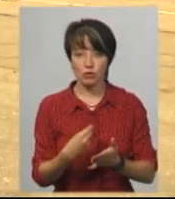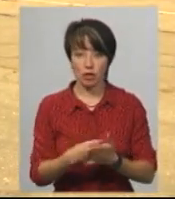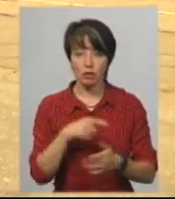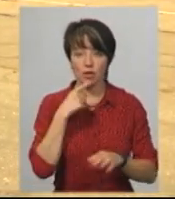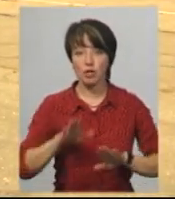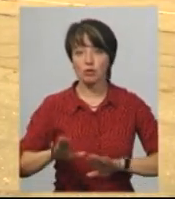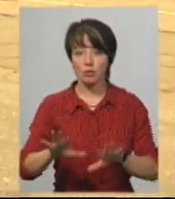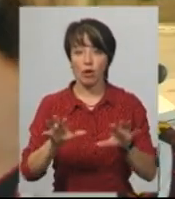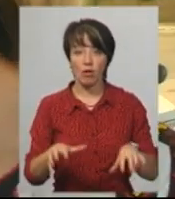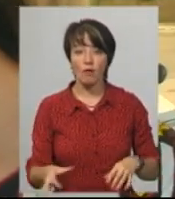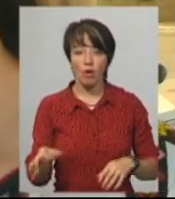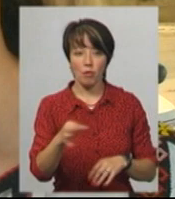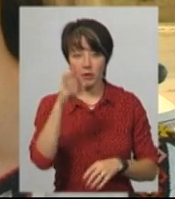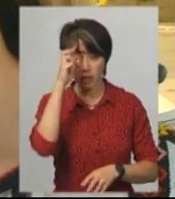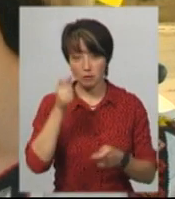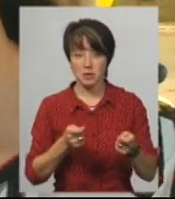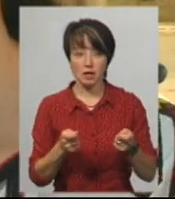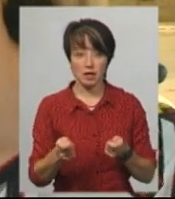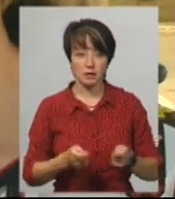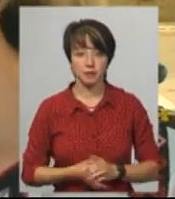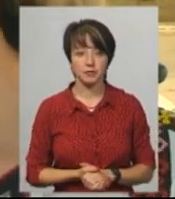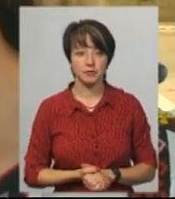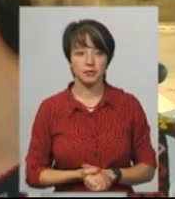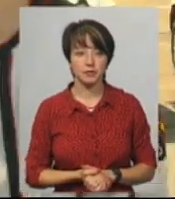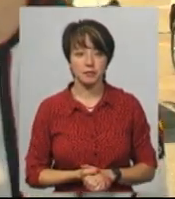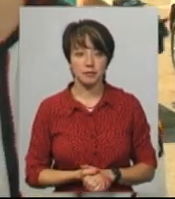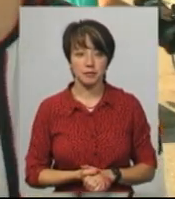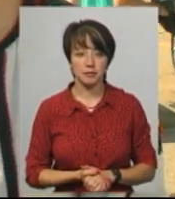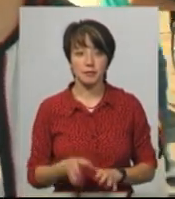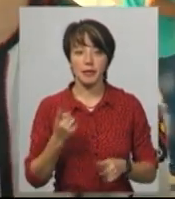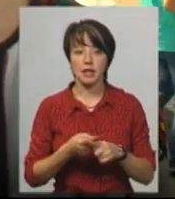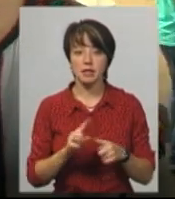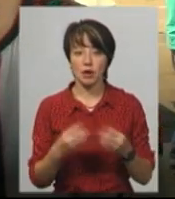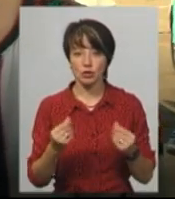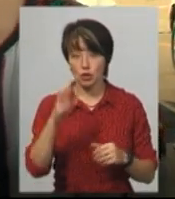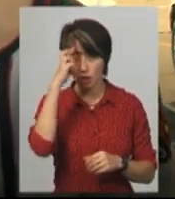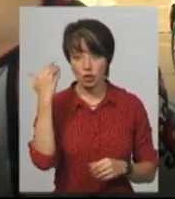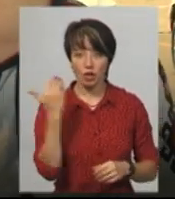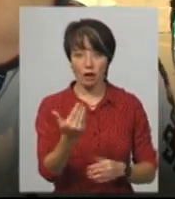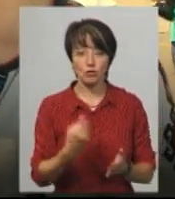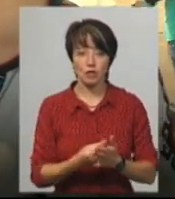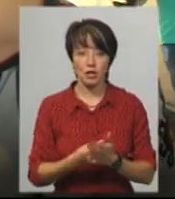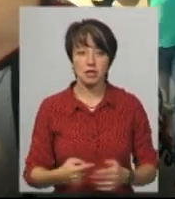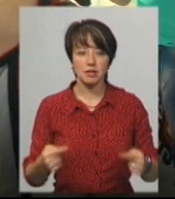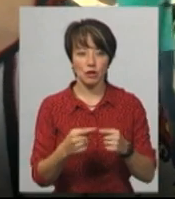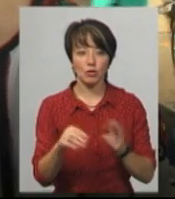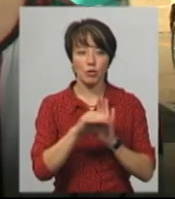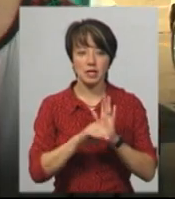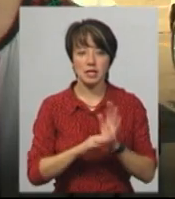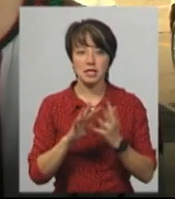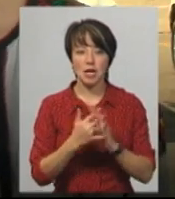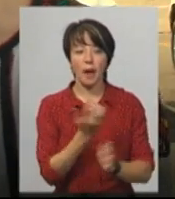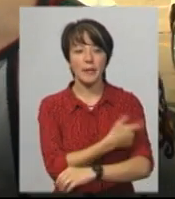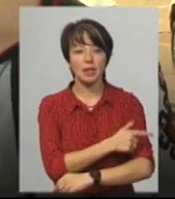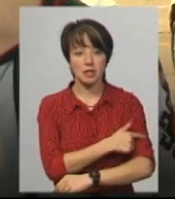каже заступник голови Хмельницької облдержадміністрації Світлана Павлишина. Це кошти державного бюджету, згідно програми «Сільська